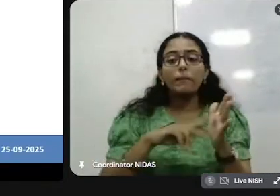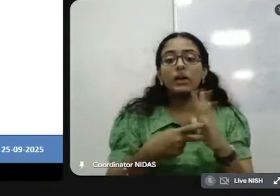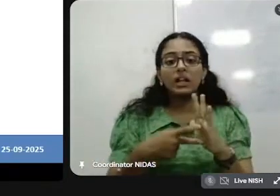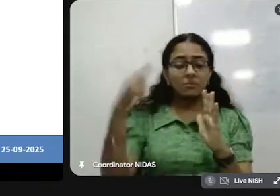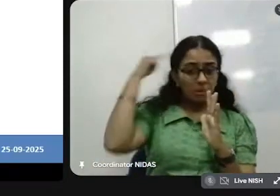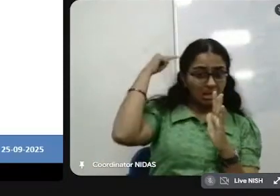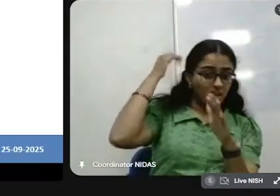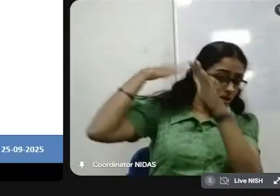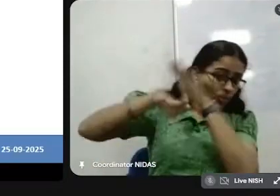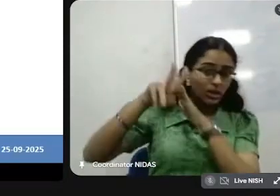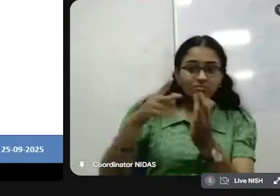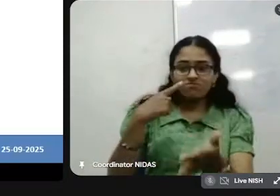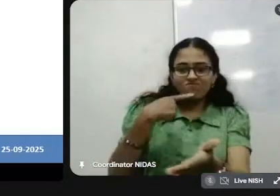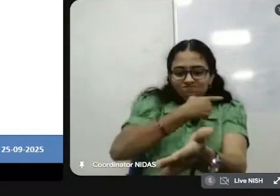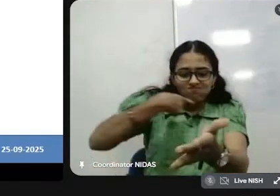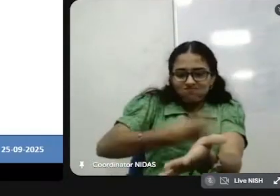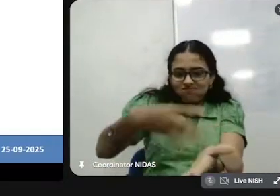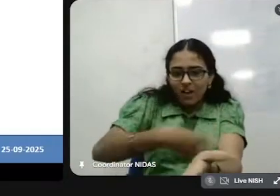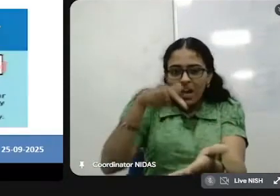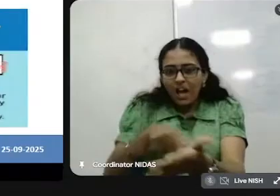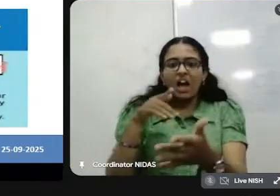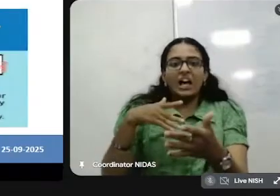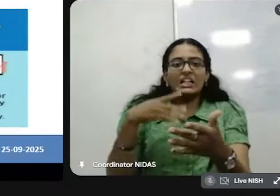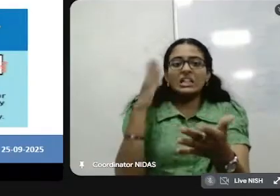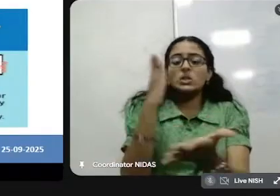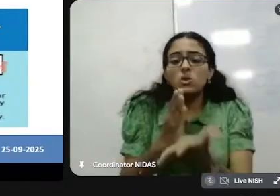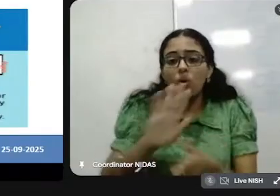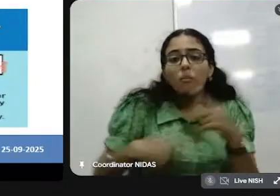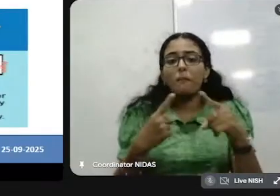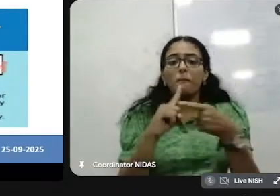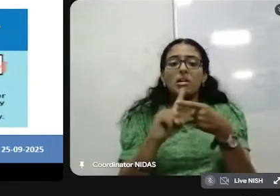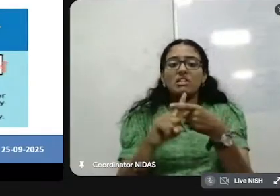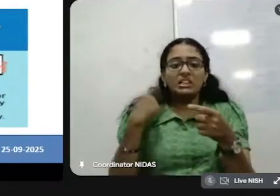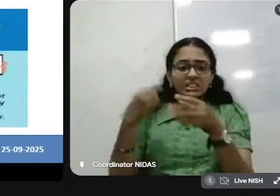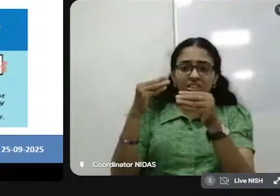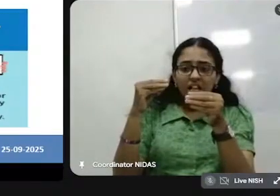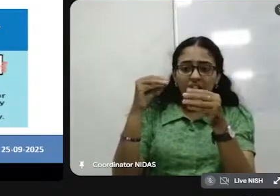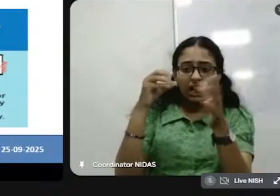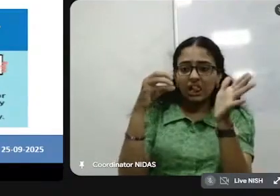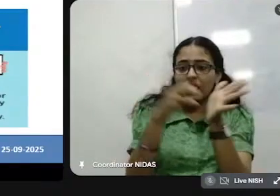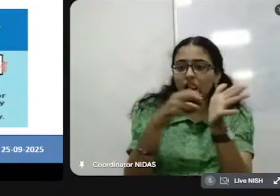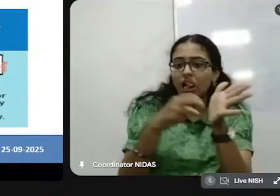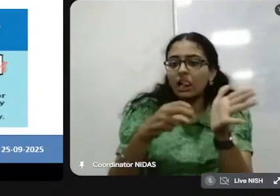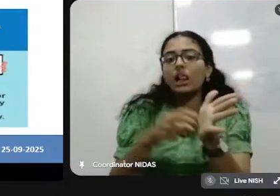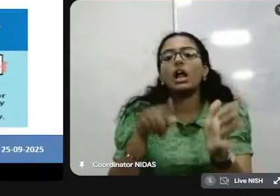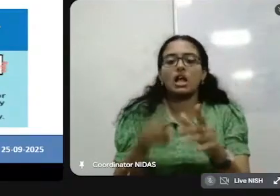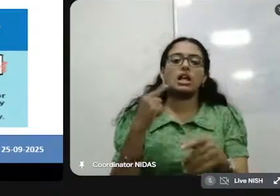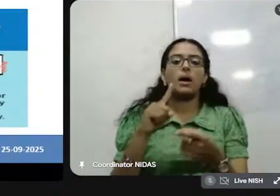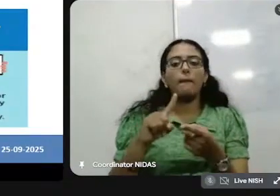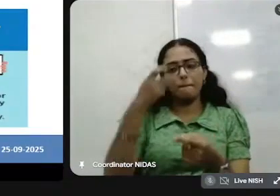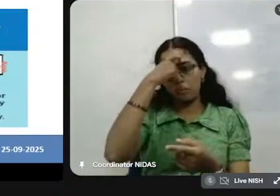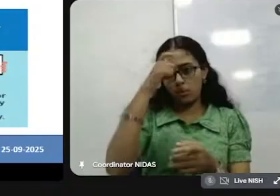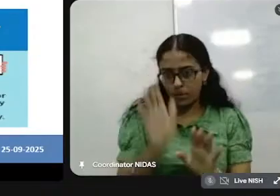രക്തയോട്ടം പെട്ടെന്ന് നിൽക്കുന്ന അവസ്ഥ അല്ലെങ്കിൽ ബ്ലീഡിങ് ആകുന്ന അവസ്ഥയായിരിക്കാം സ്ട്രോക്ക് എന്ന് പറയുന്നത്. നമ്മുടെ തലച്ചോറിന്